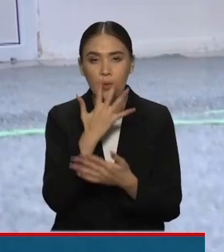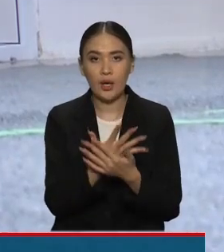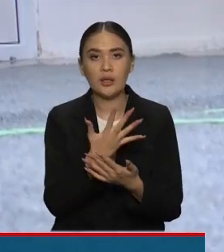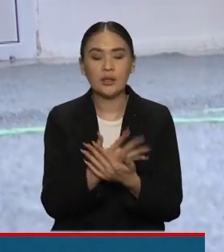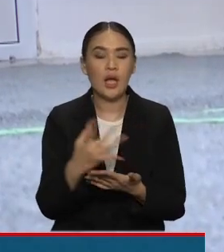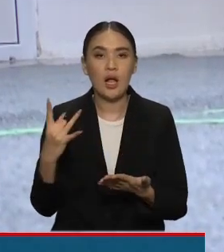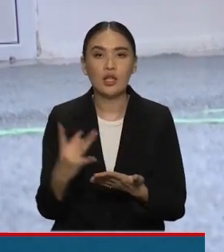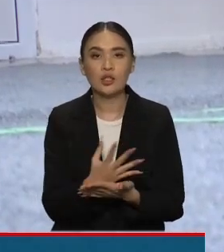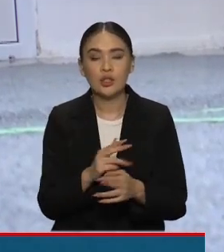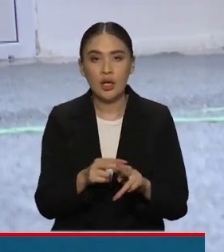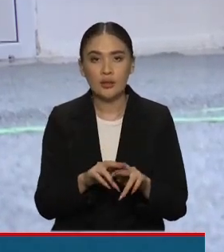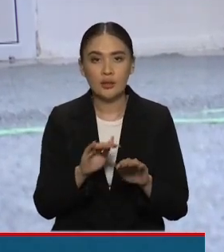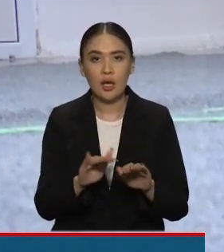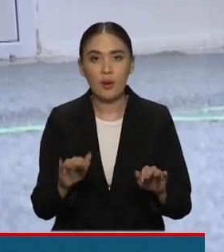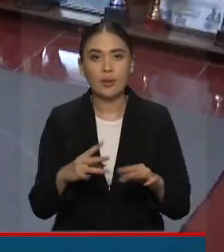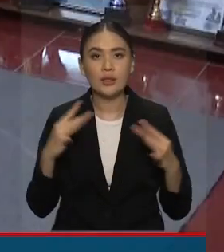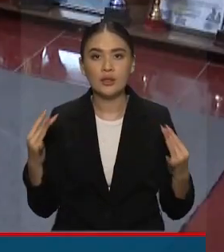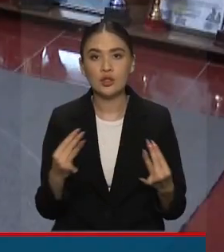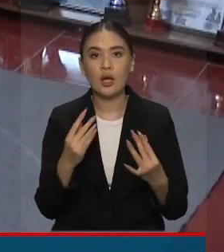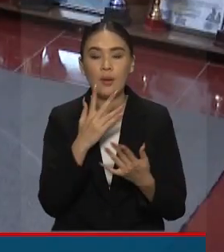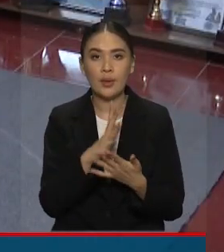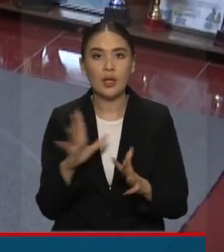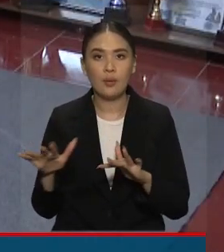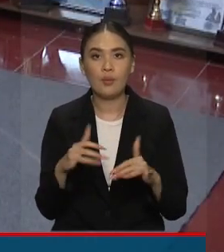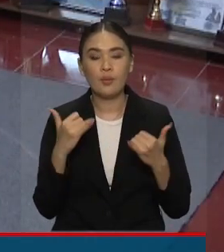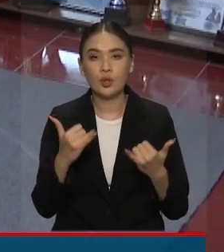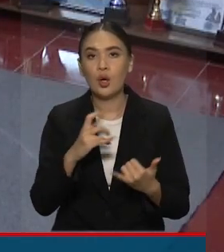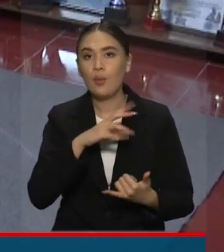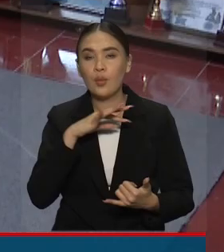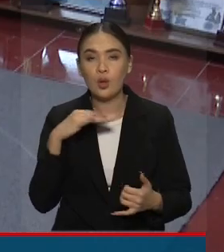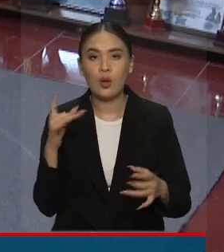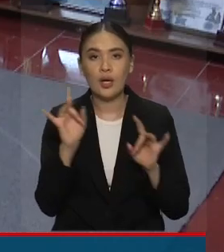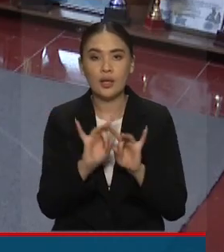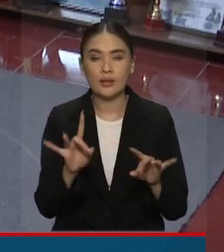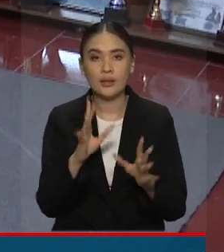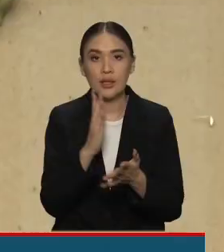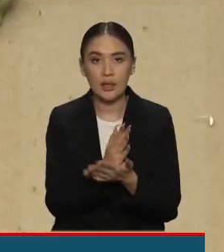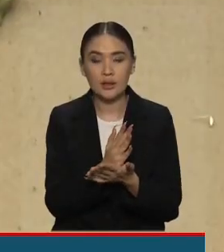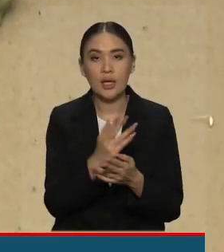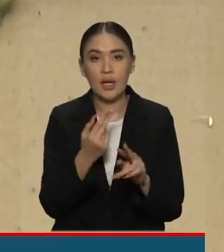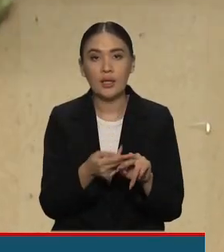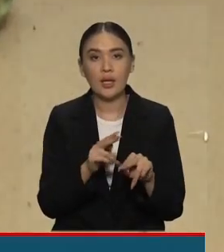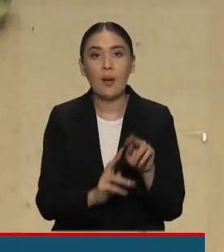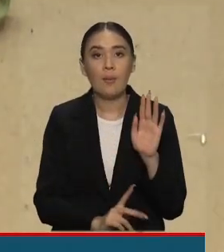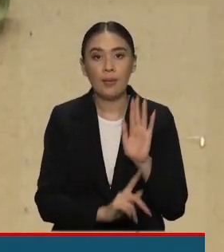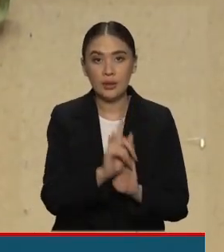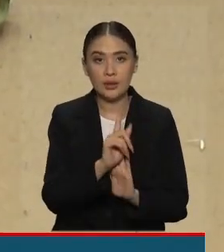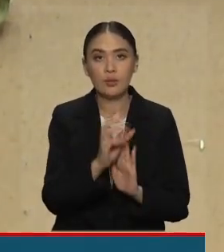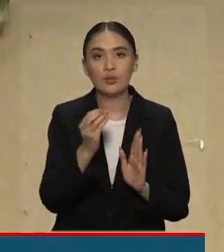Алғашында бірнеше оқушының қызығушылығынан басталған дүние бүгінде көпшілік сипатқа ие болды. Енді осы бастама өзге білім